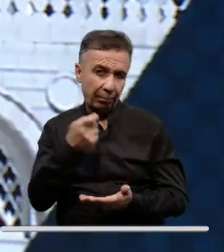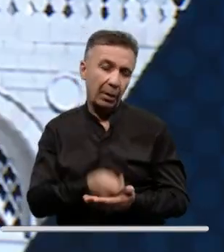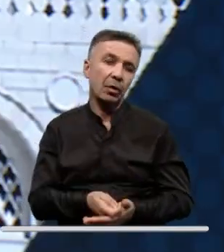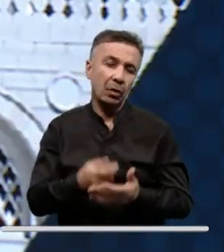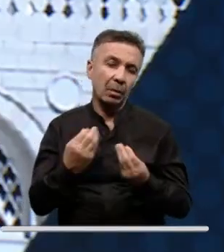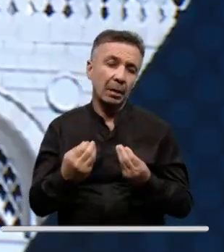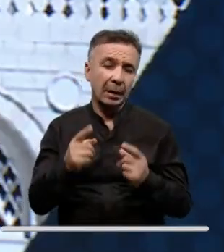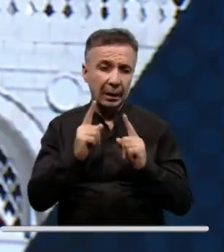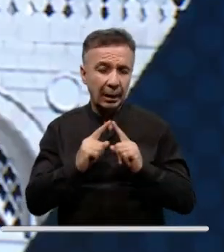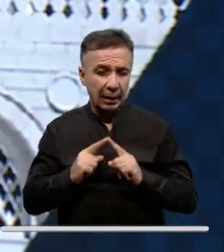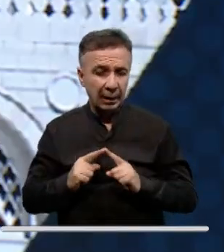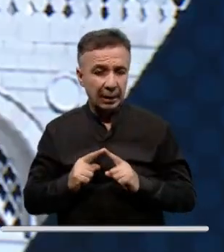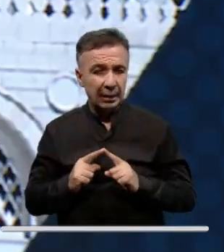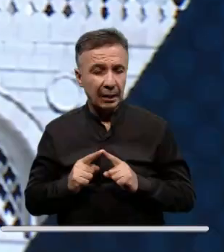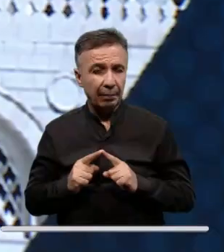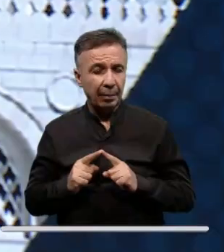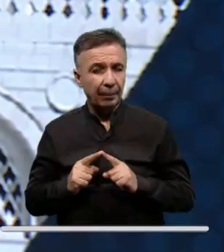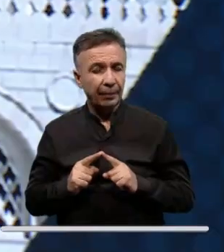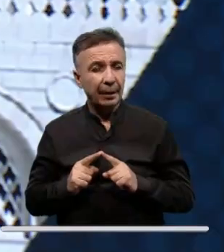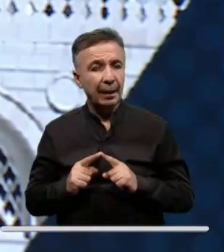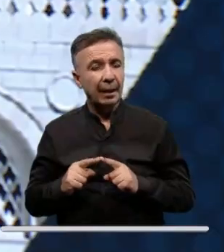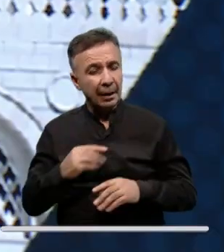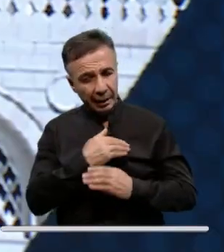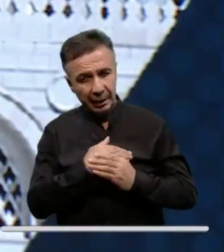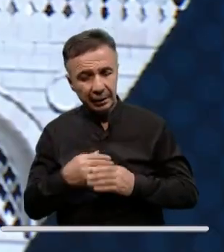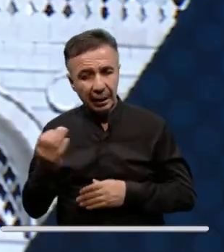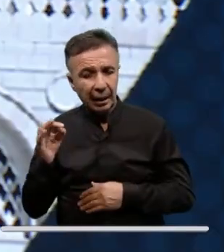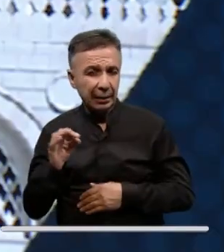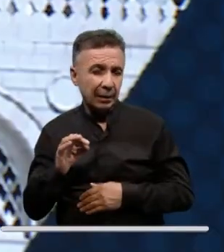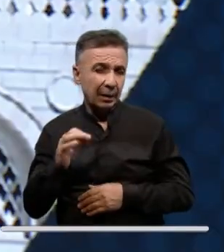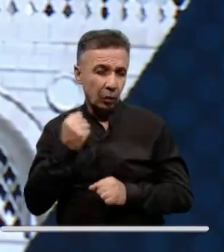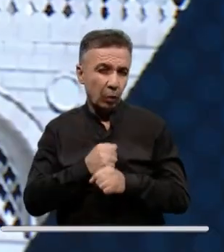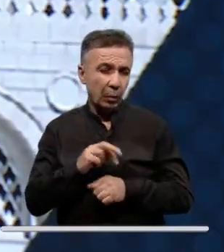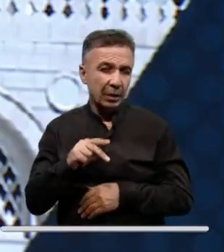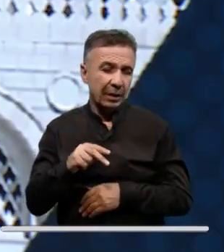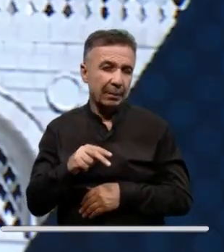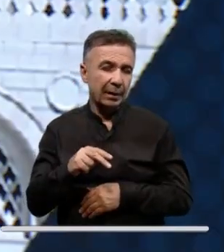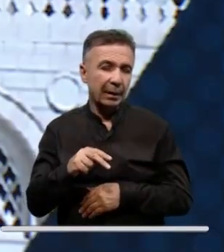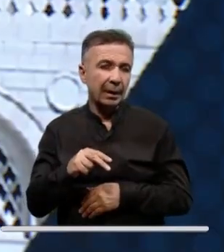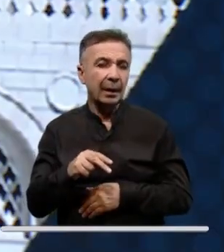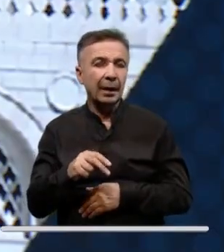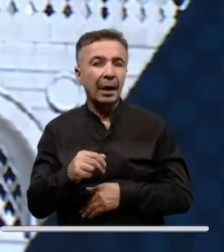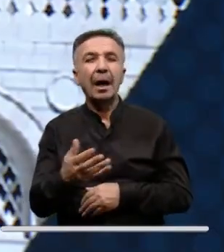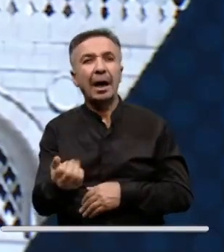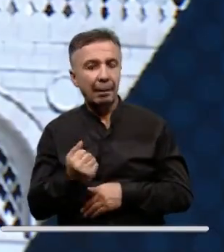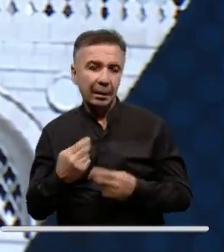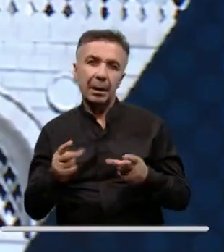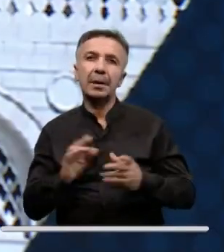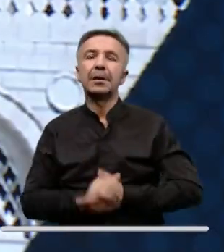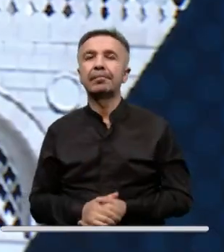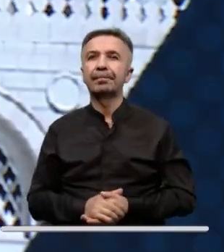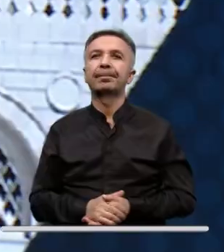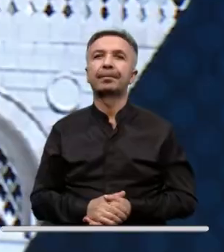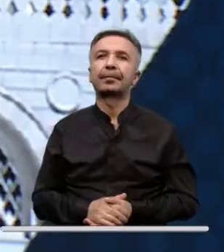hesap kartından da altın veya gümüş gibi zinet eşyasını almakta bir sakınca yoktur Peki